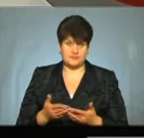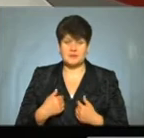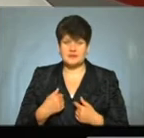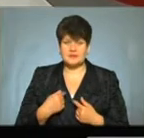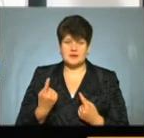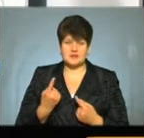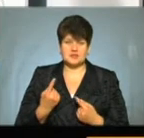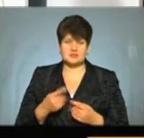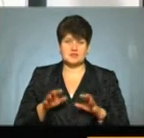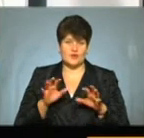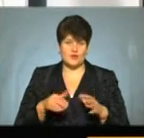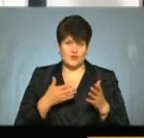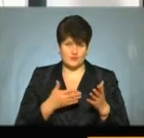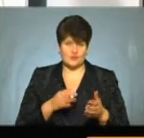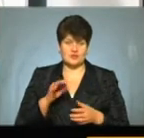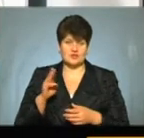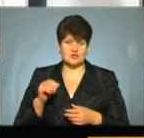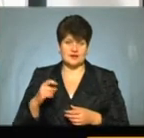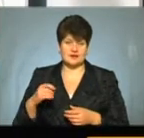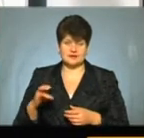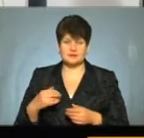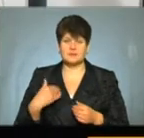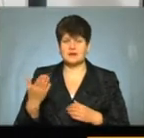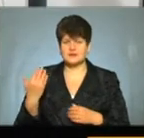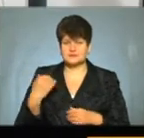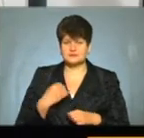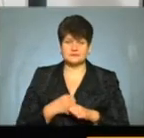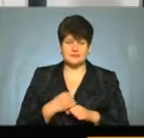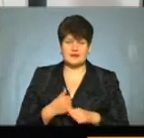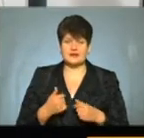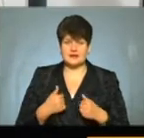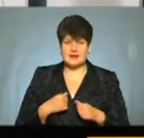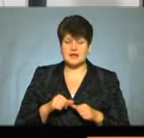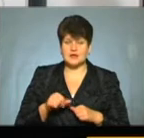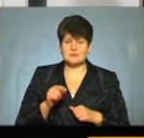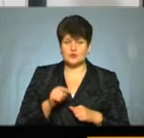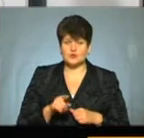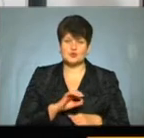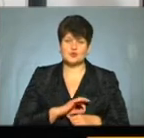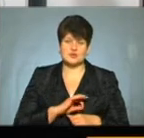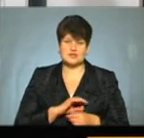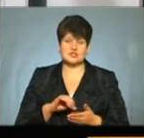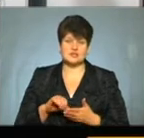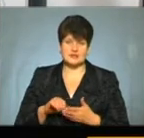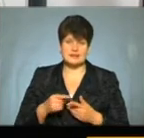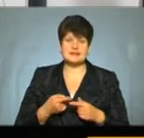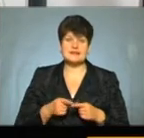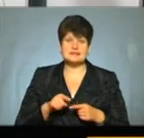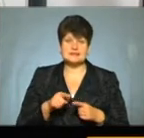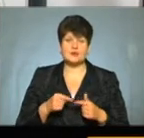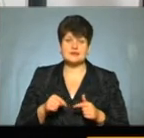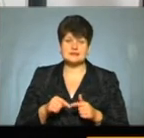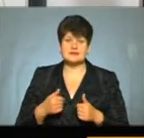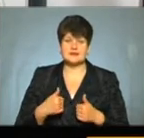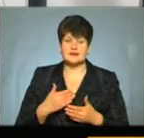голова вказаної організації, це Ольга Шахін, з якою ми працювали, оскільки я, крім того, що юрист і членкиня вказаної організації, я